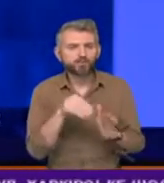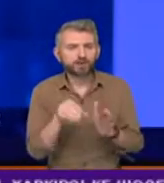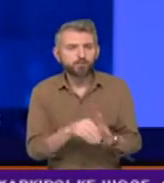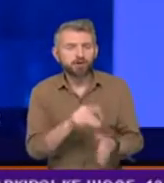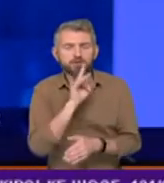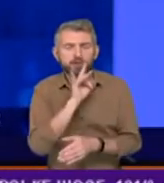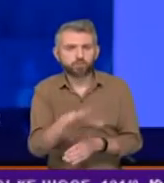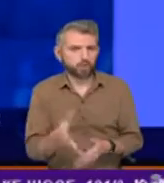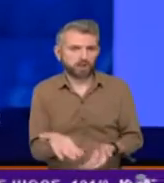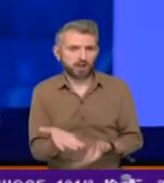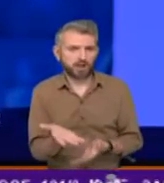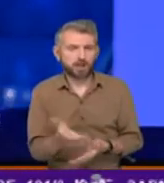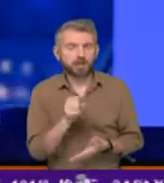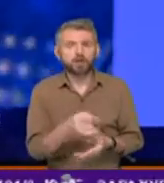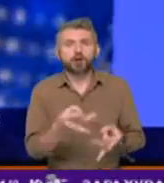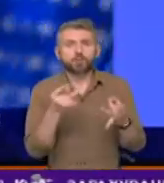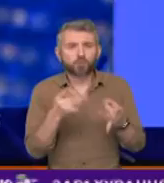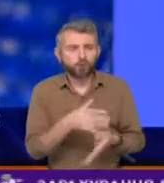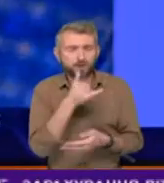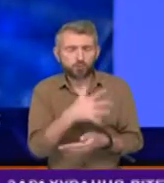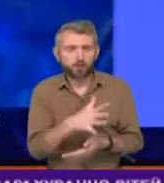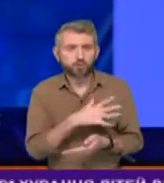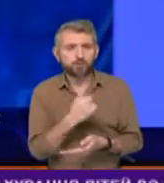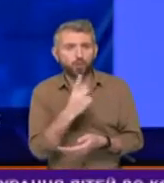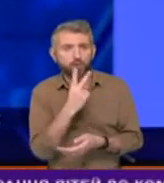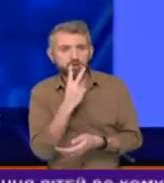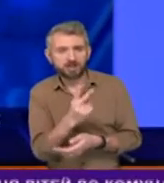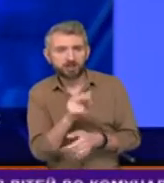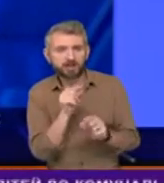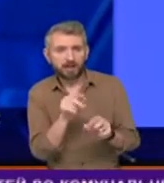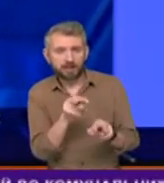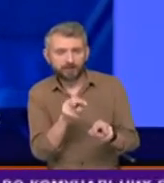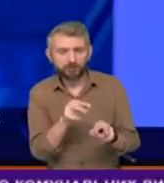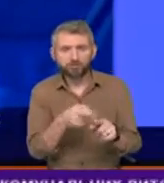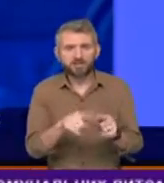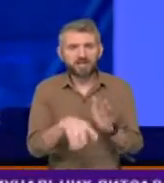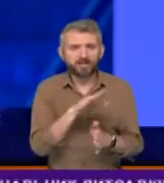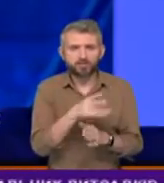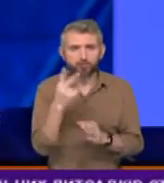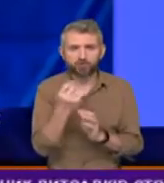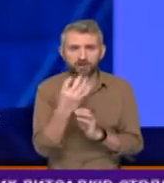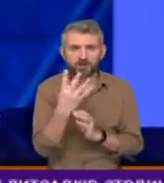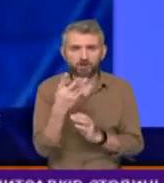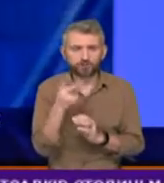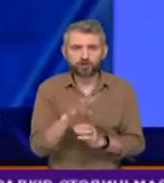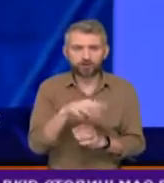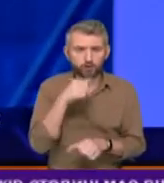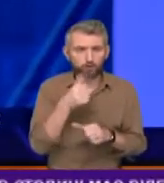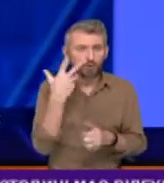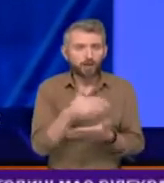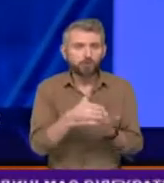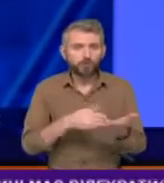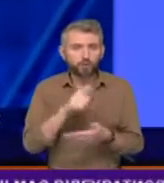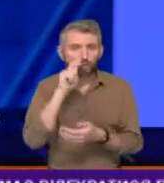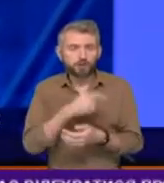не буде. Їх просто фізично не може бути. Один дивиться за іншим. Це не вибори 4-го року, коли половина України спробує на